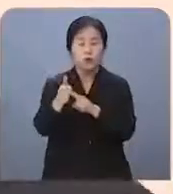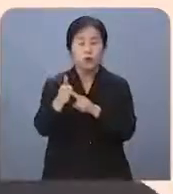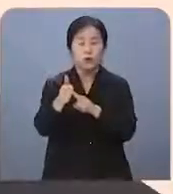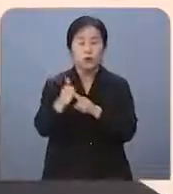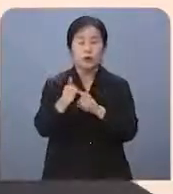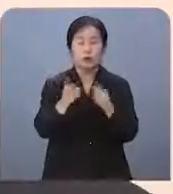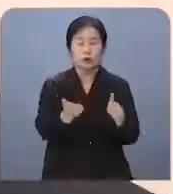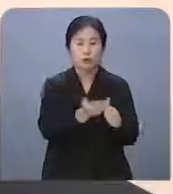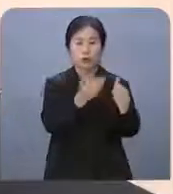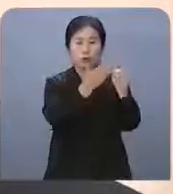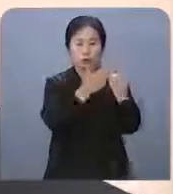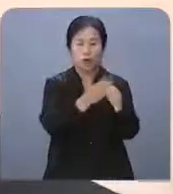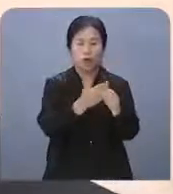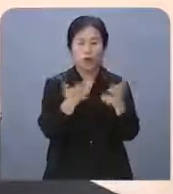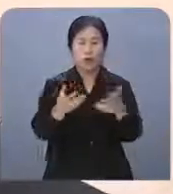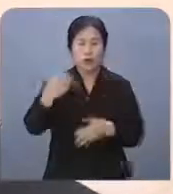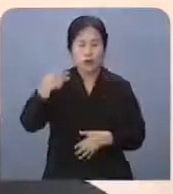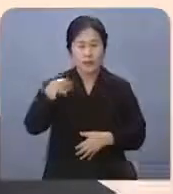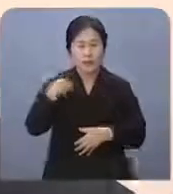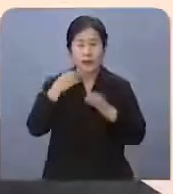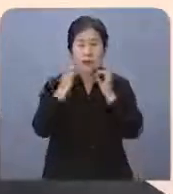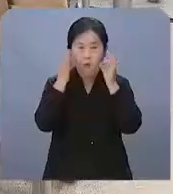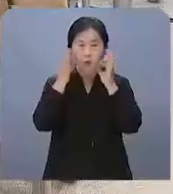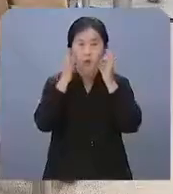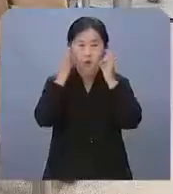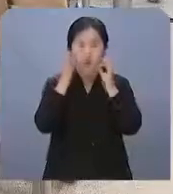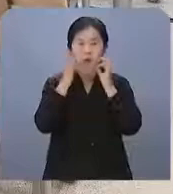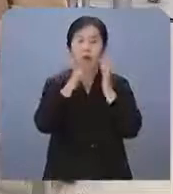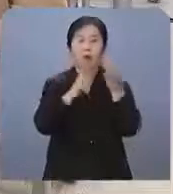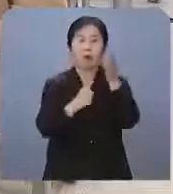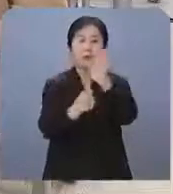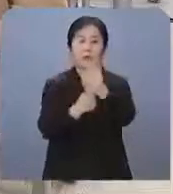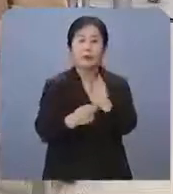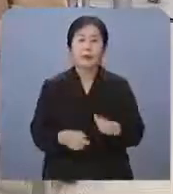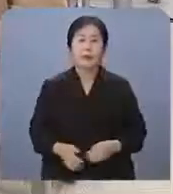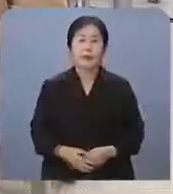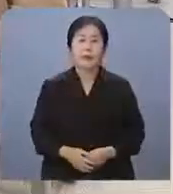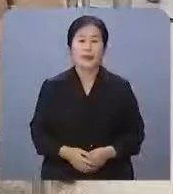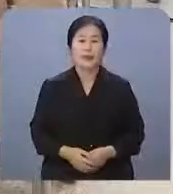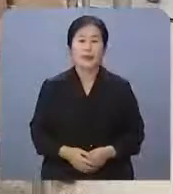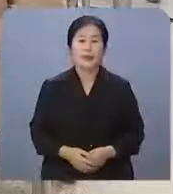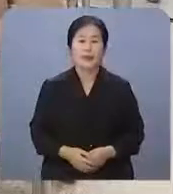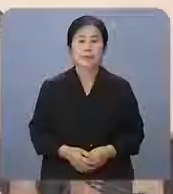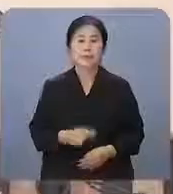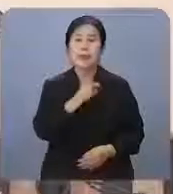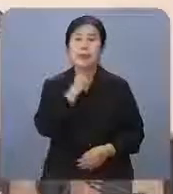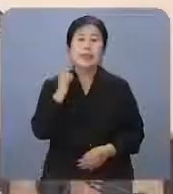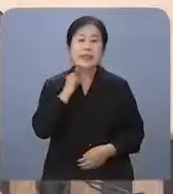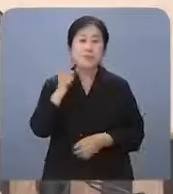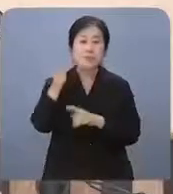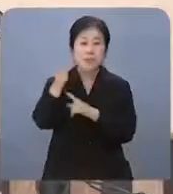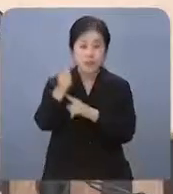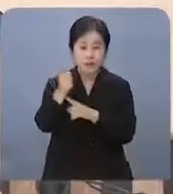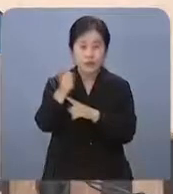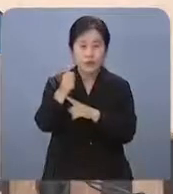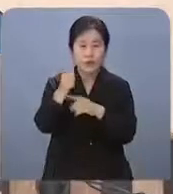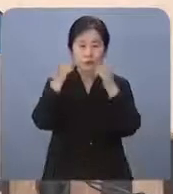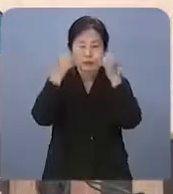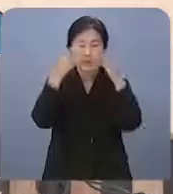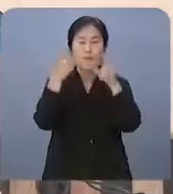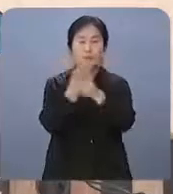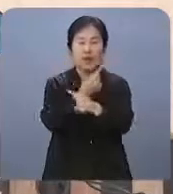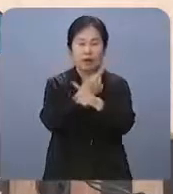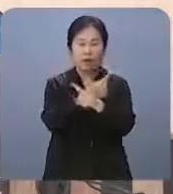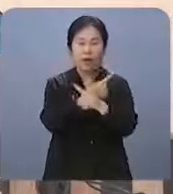giám mục du thuyền thể sẽ làm tròn vai trò và nhiệm vụ được giao như bồi dưỡng các vợ chồng tương lai ông dương nhấn mạnh